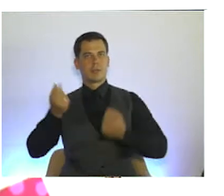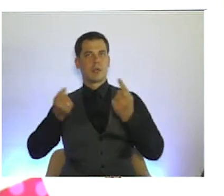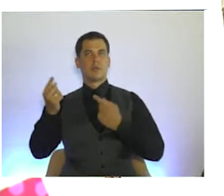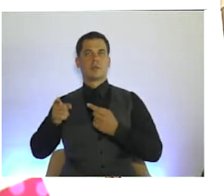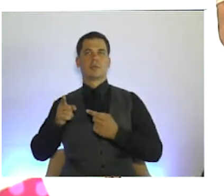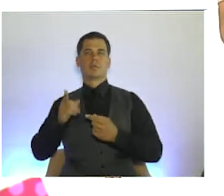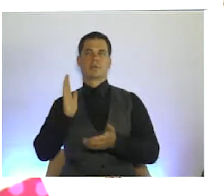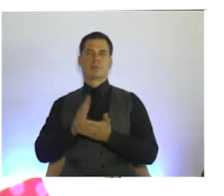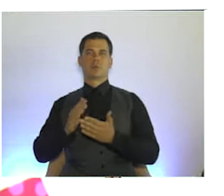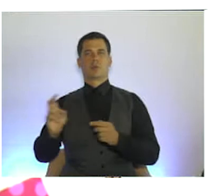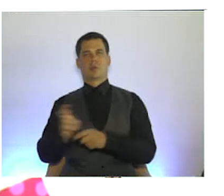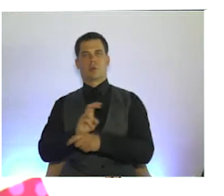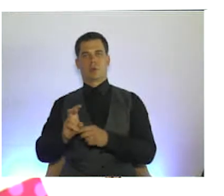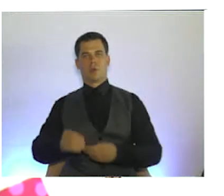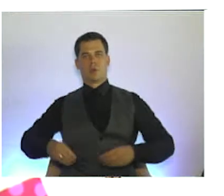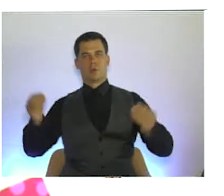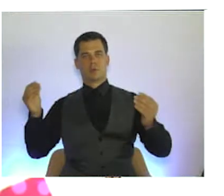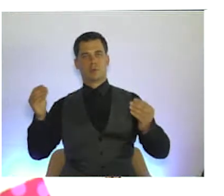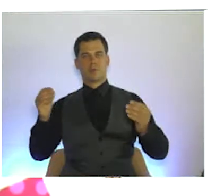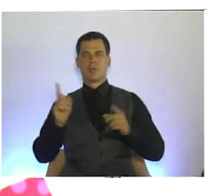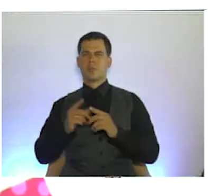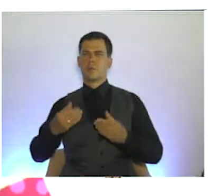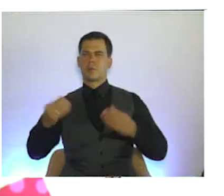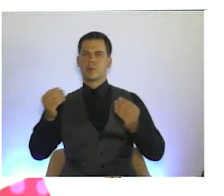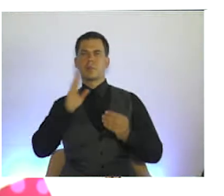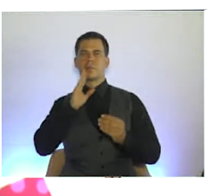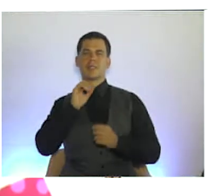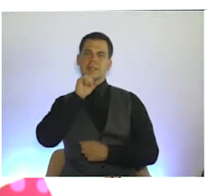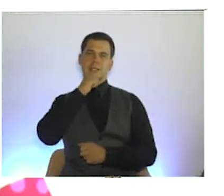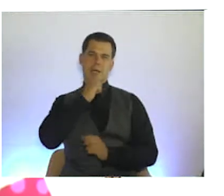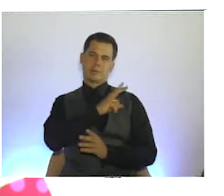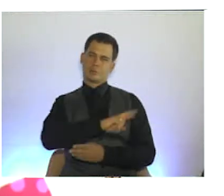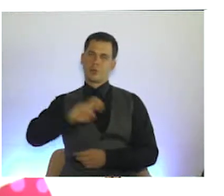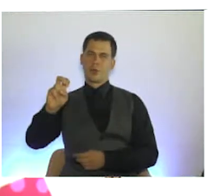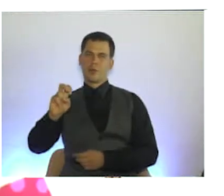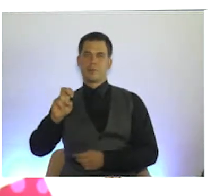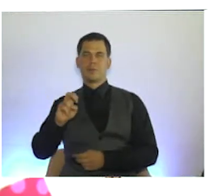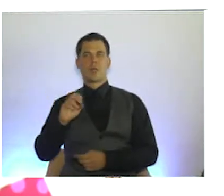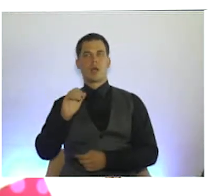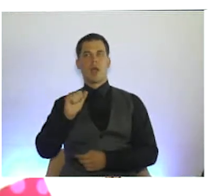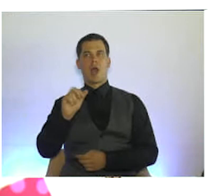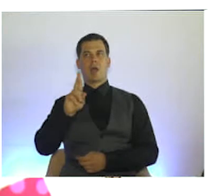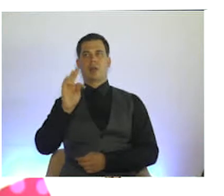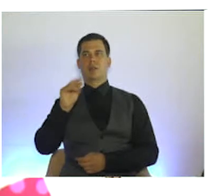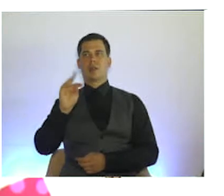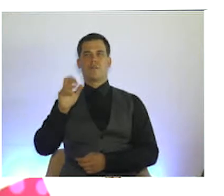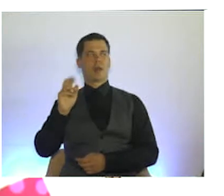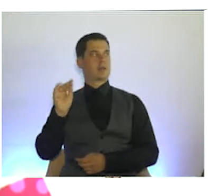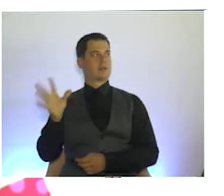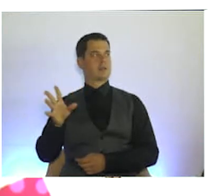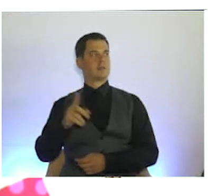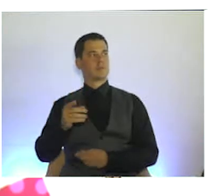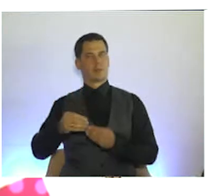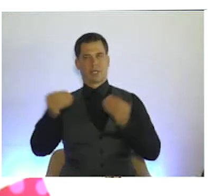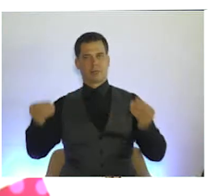na rynku pracy. Jak ułatwić wejście na rynek pracy? Jak dopasować kształcenie do potrzeb pracodawców? W jaki sposób angażować różnych partnerów